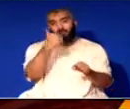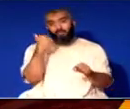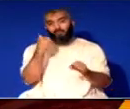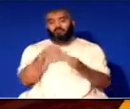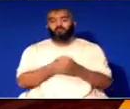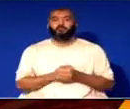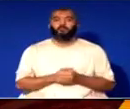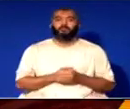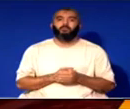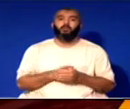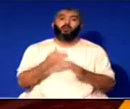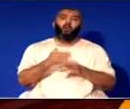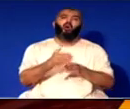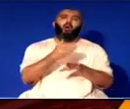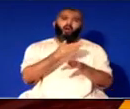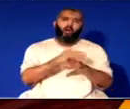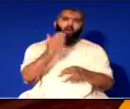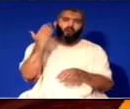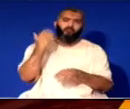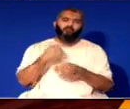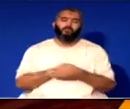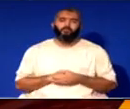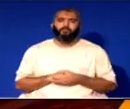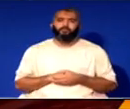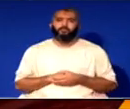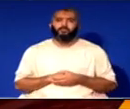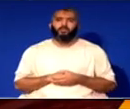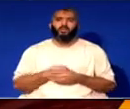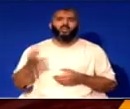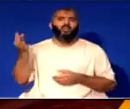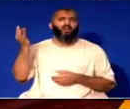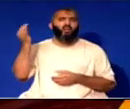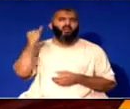عندك لازم في رمضانات اللي فاتوا؟ ايه قالوا لي ماشي فطرة.